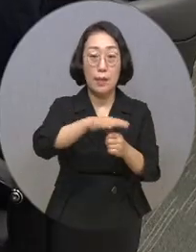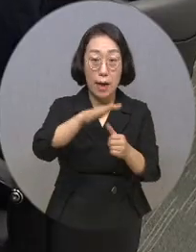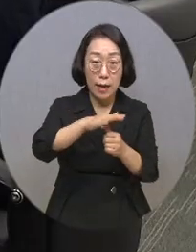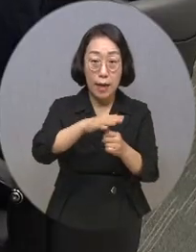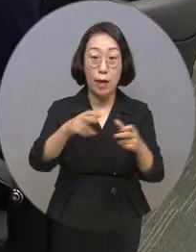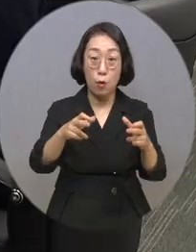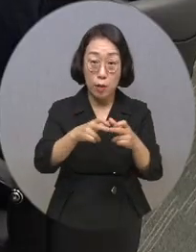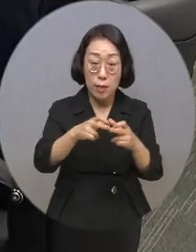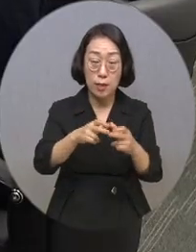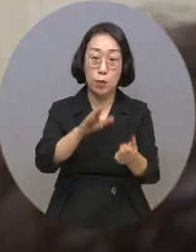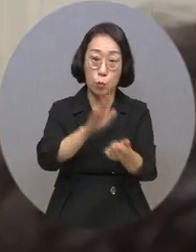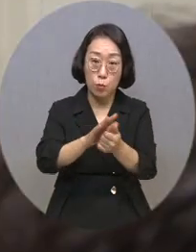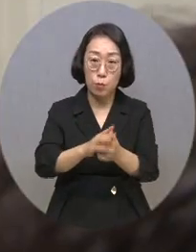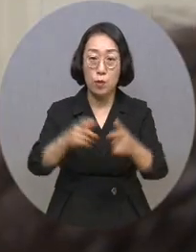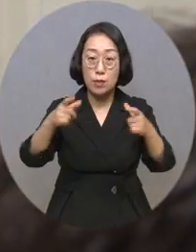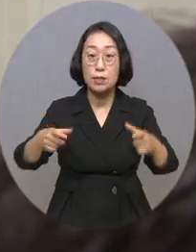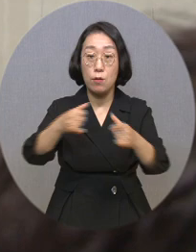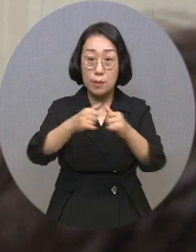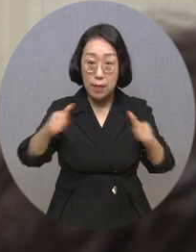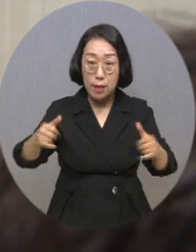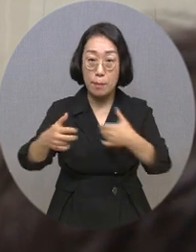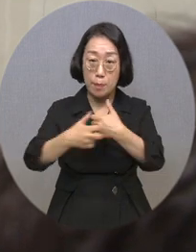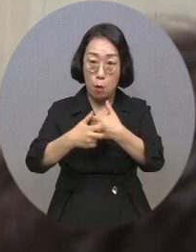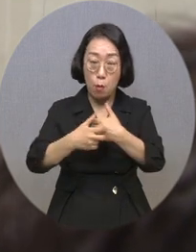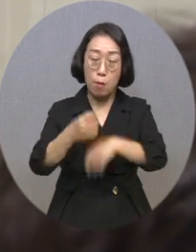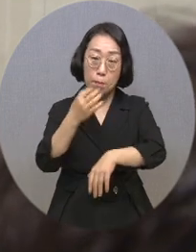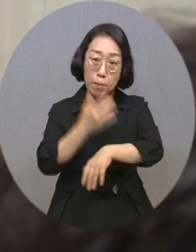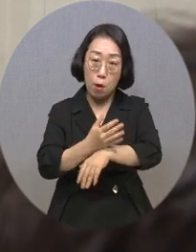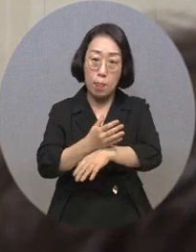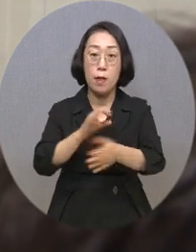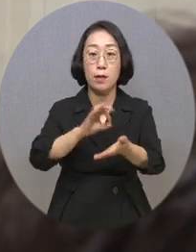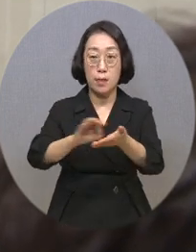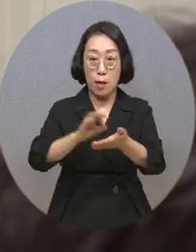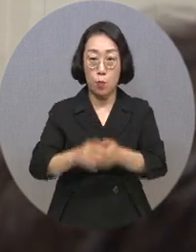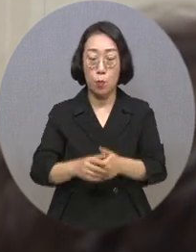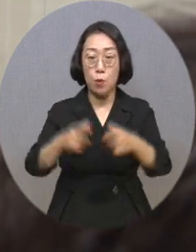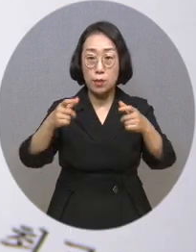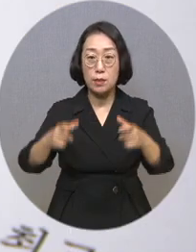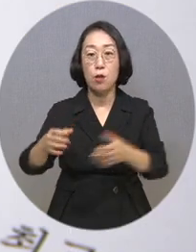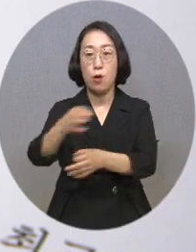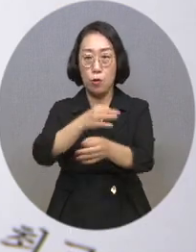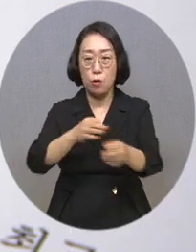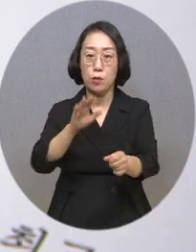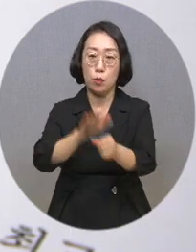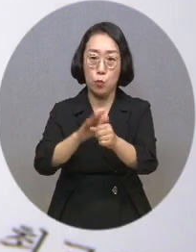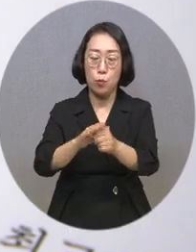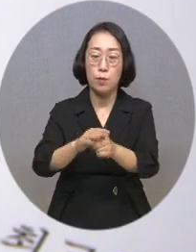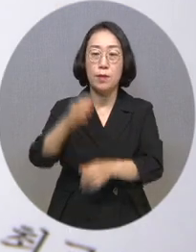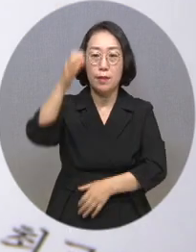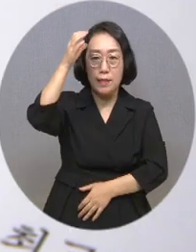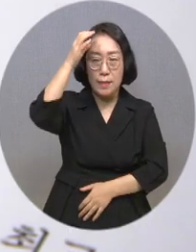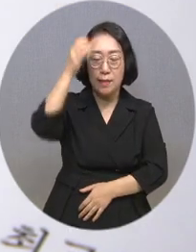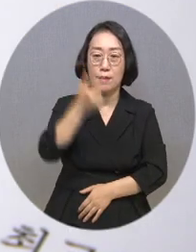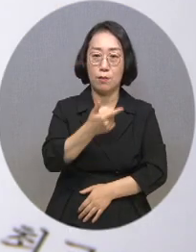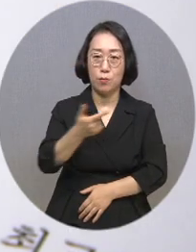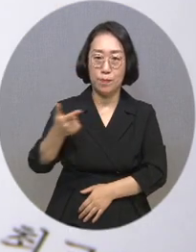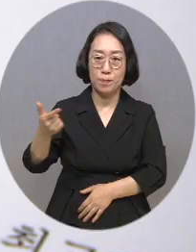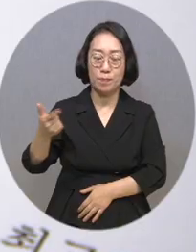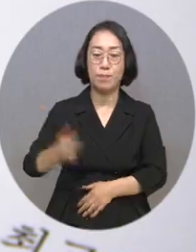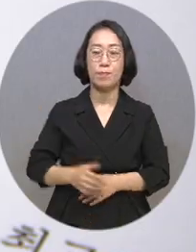서비스, 익산 시민의 의료기관 이용 편의성 증대와 지역 경제 활성화에 큰 기여가 될 것으로 기대하고